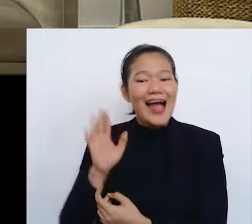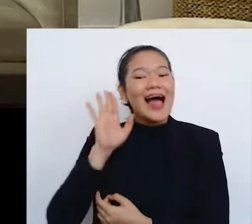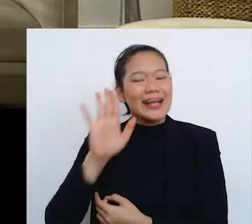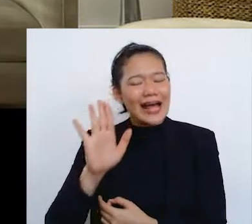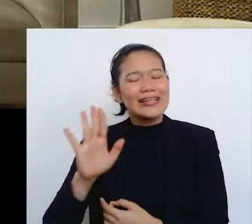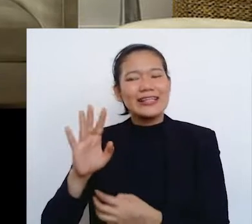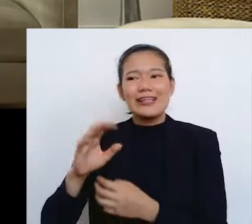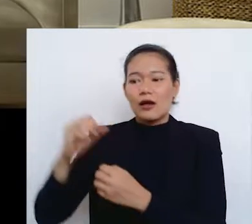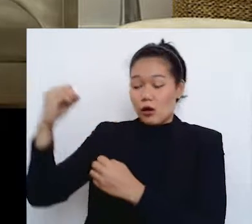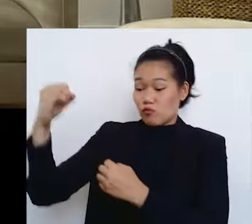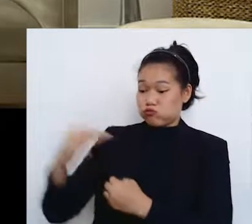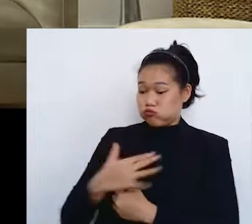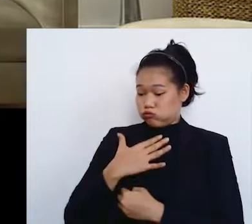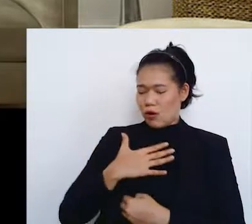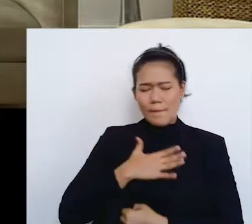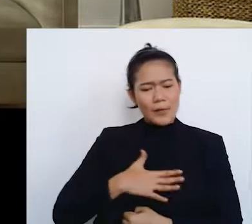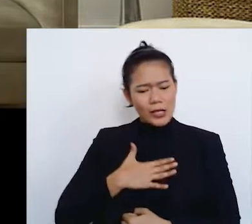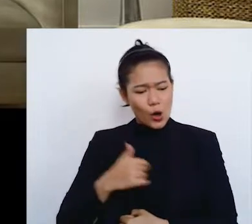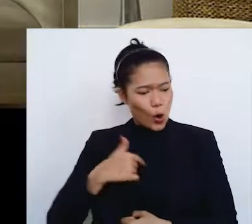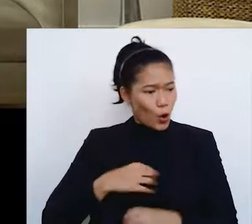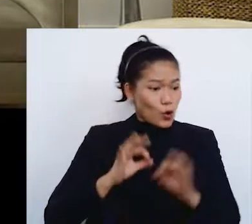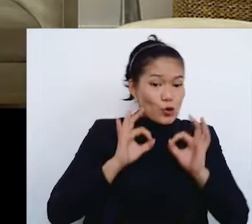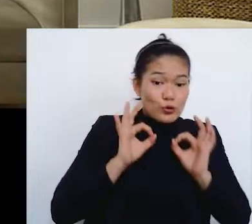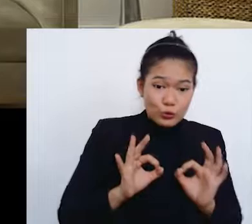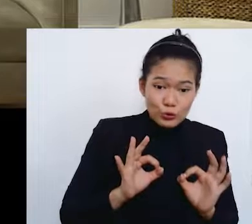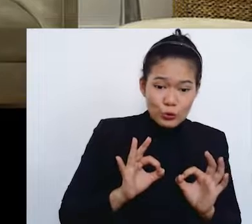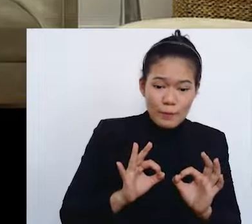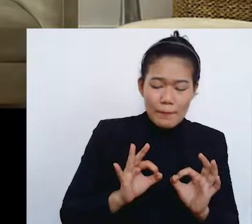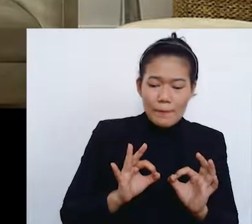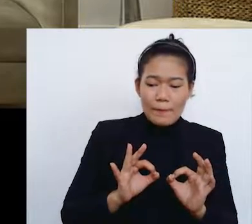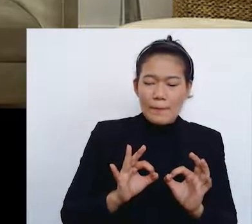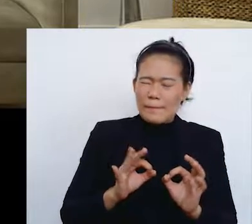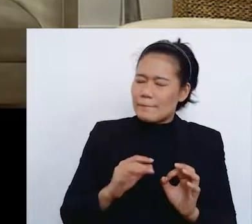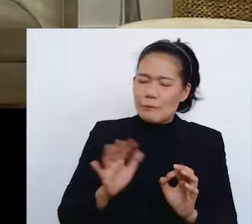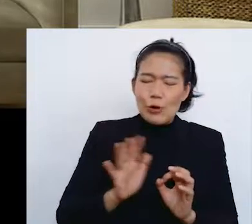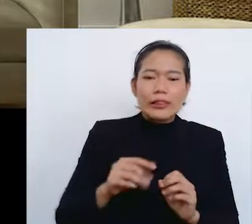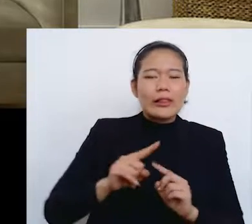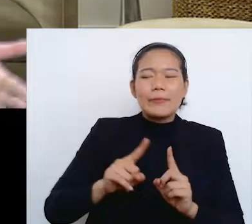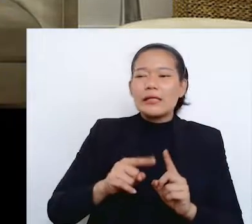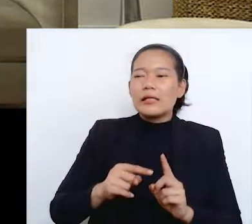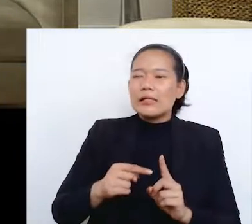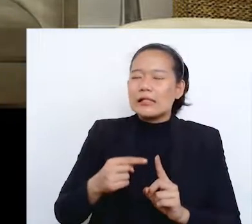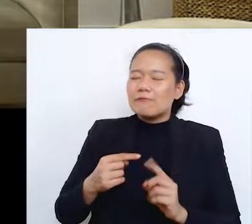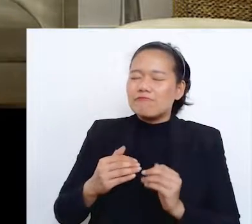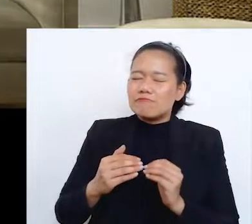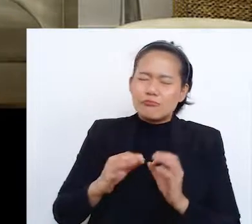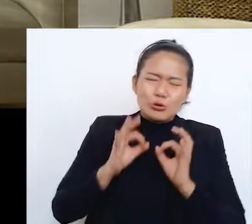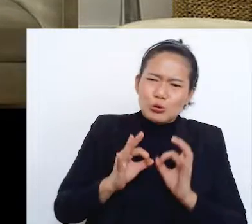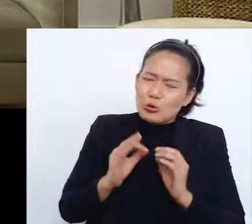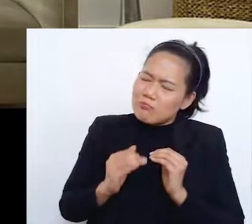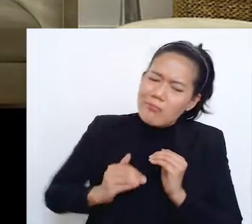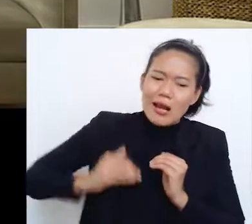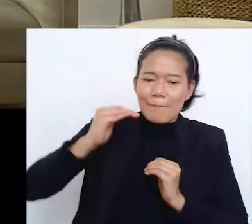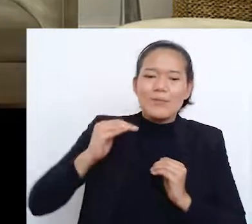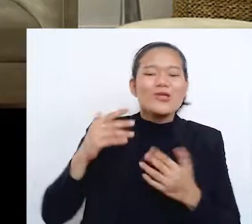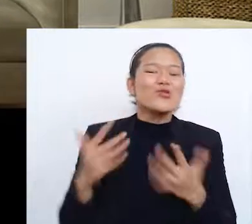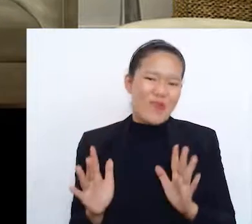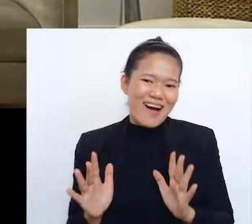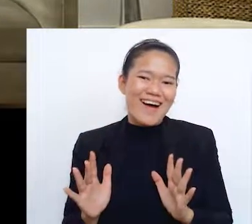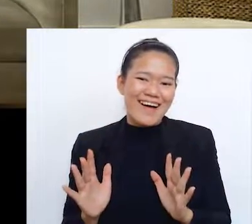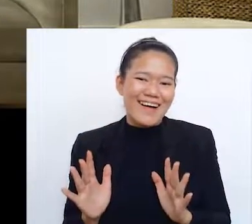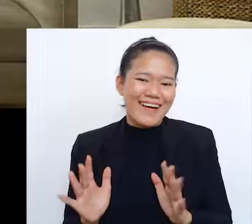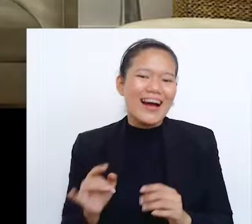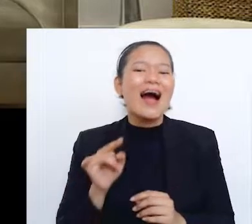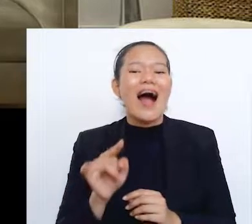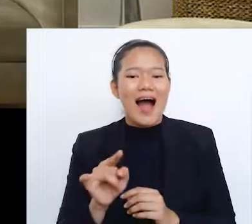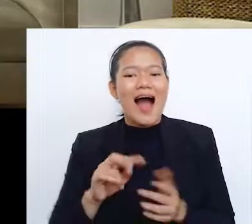bahkan akan membuat kita merasa bukan hanya cukup, tetapi lebih dari cukup. Lebih dari cukup.